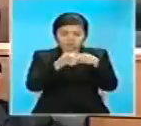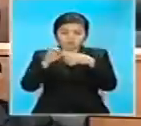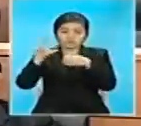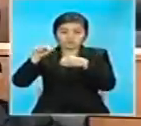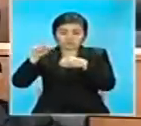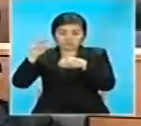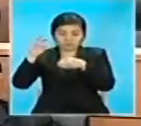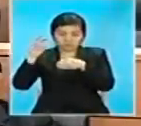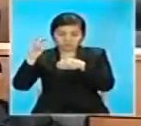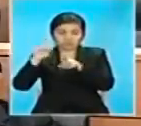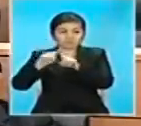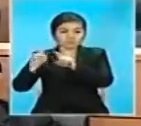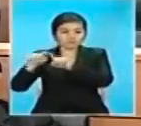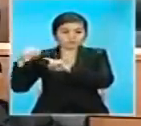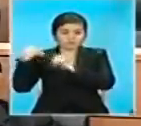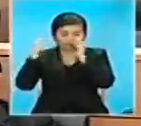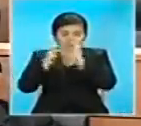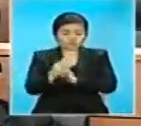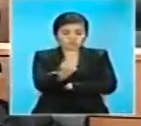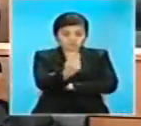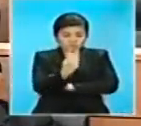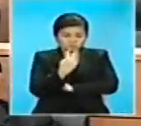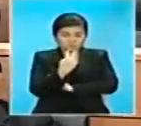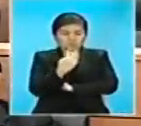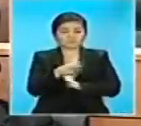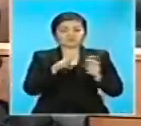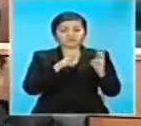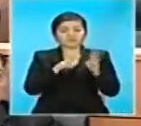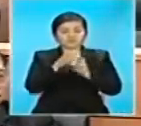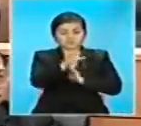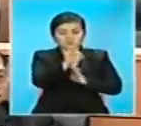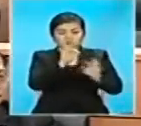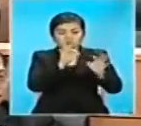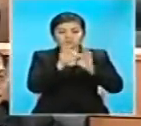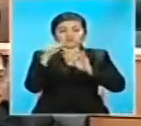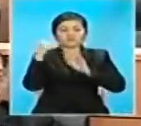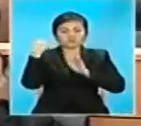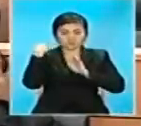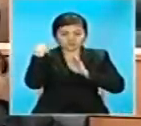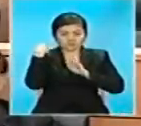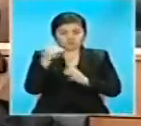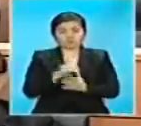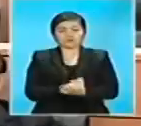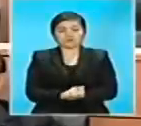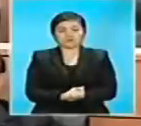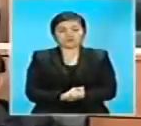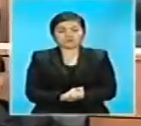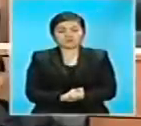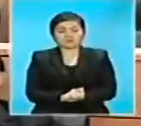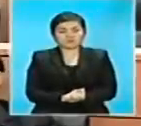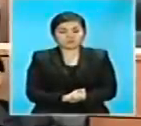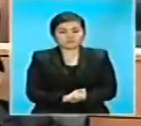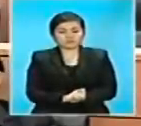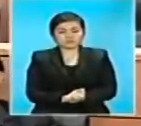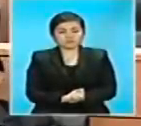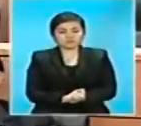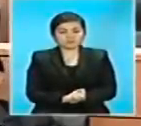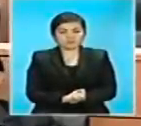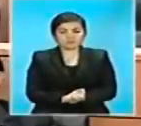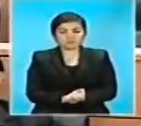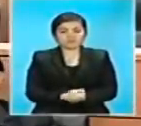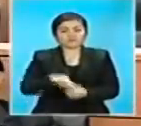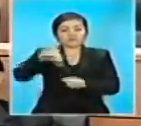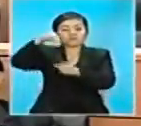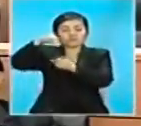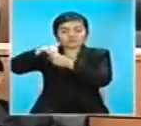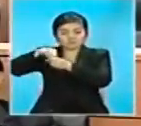ท่านให้มีการแต่งตั้งในระหว่างนั้นนะครับก็ไปประจำอยู่ที่ส